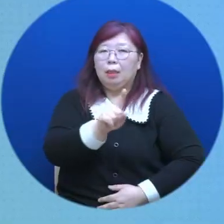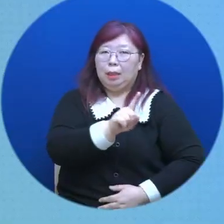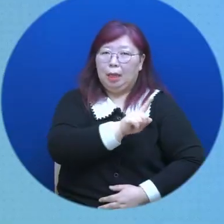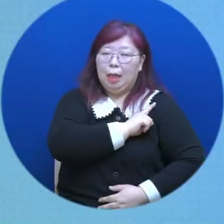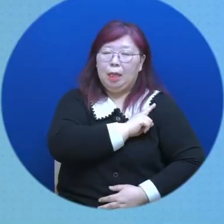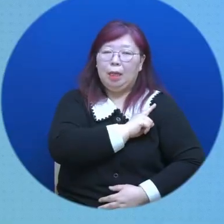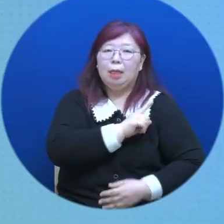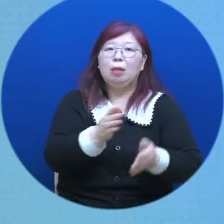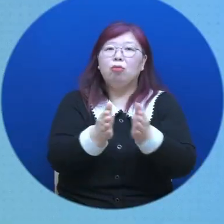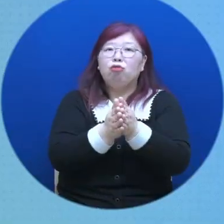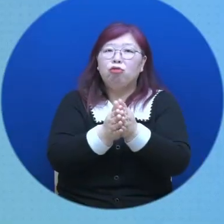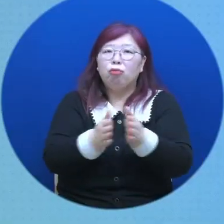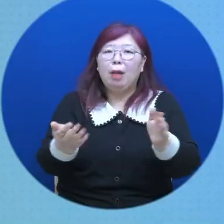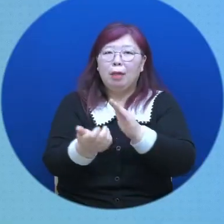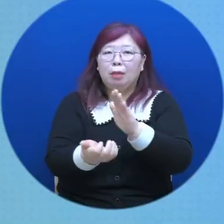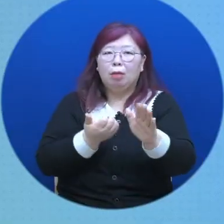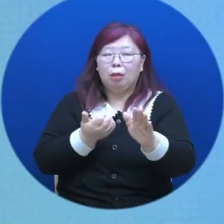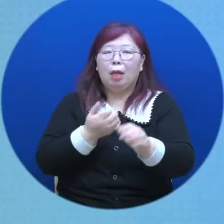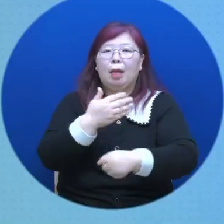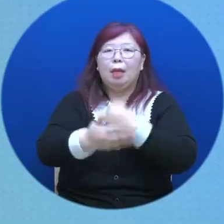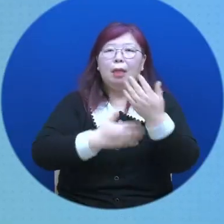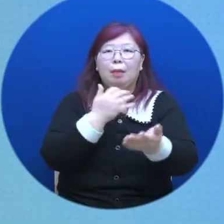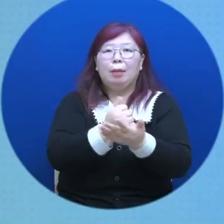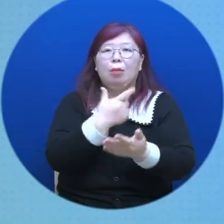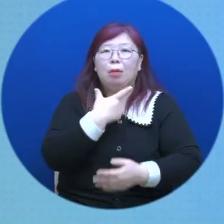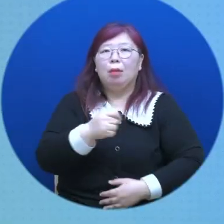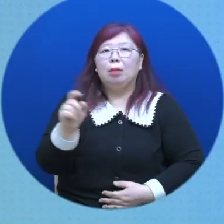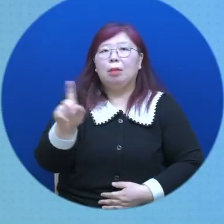출발할 때의 하나님의 생각이 무엇일까요?